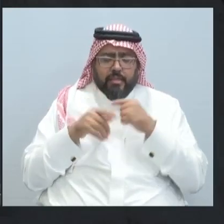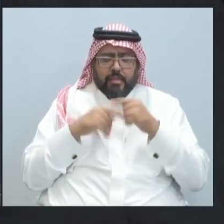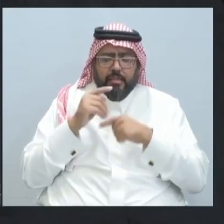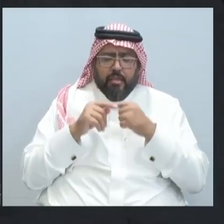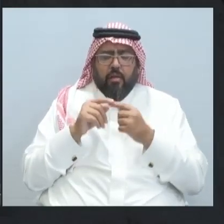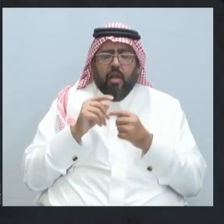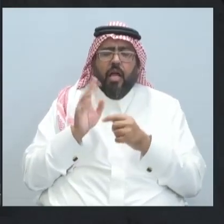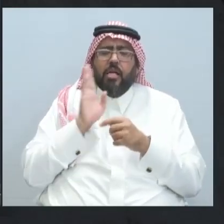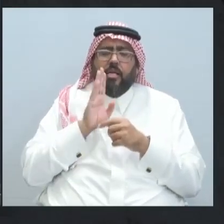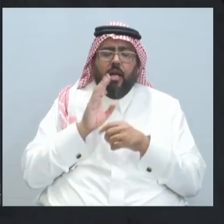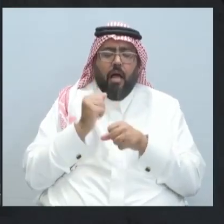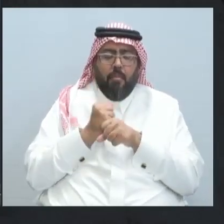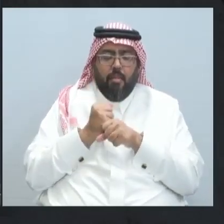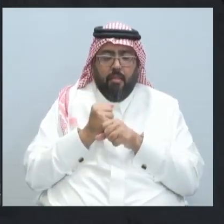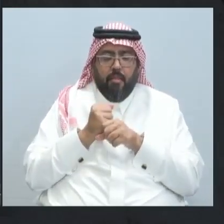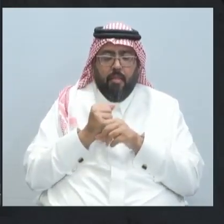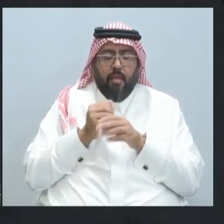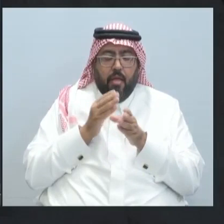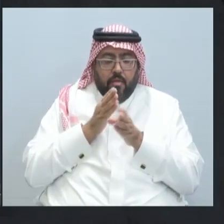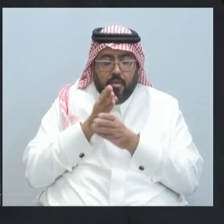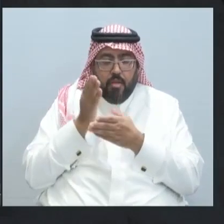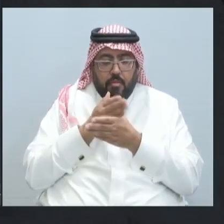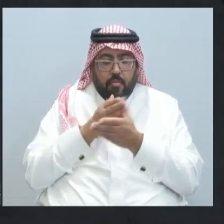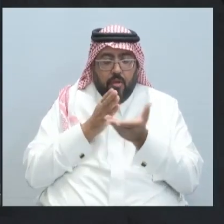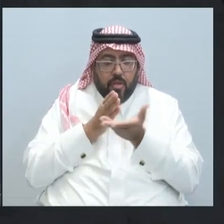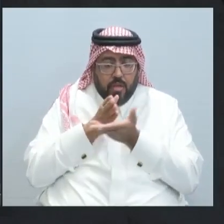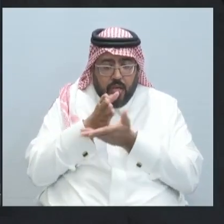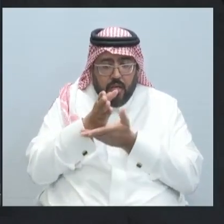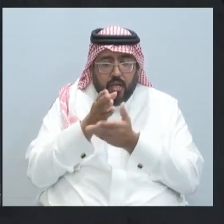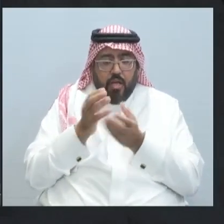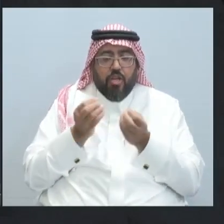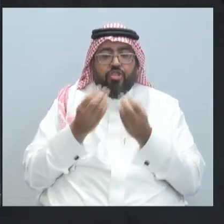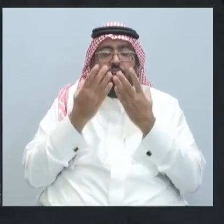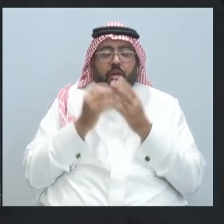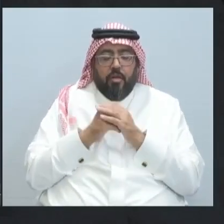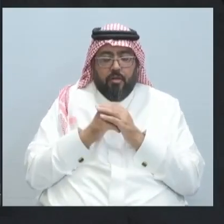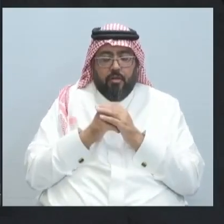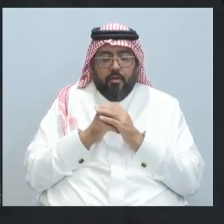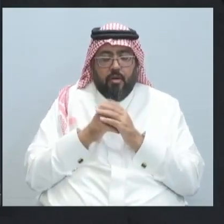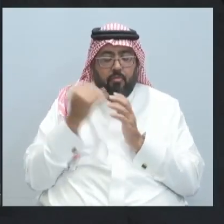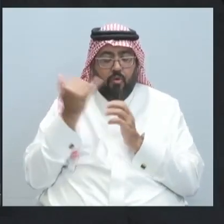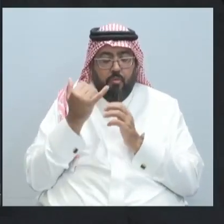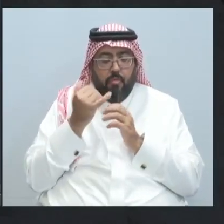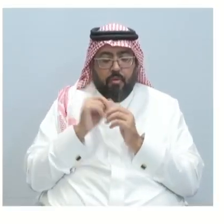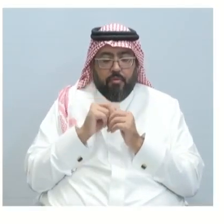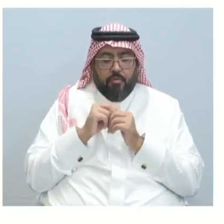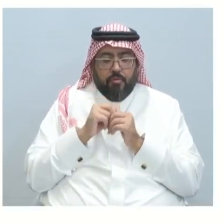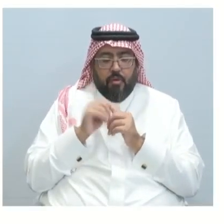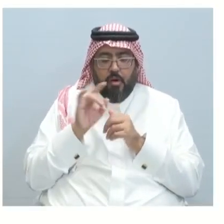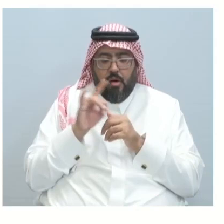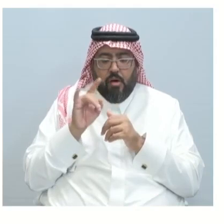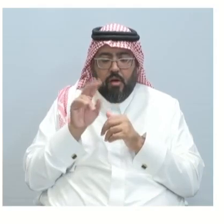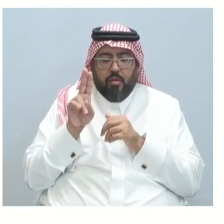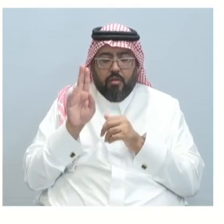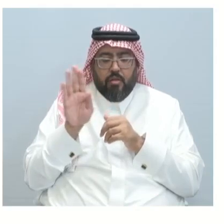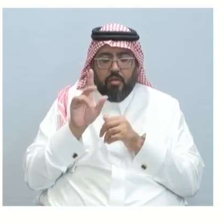العمل لماذا لانهما باب من ابواب الجنه طريق من طرق الجنه لهذا احرص على الا